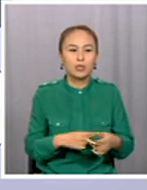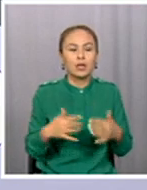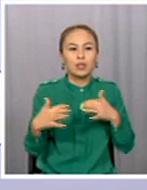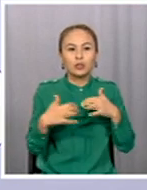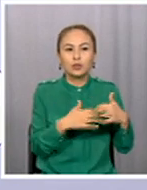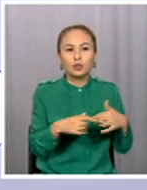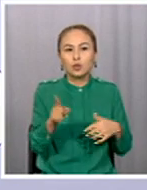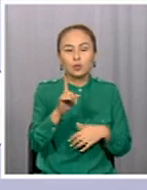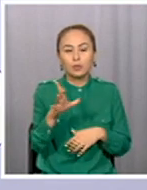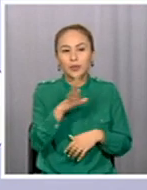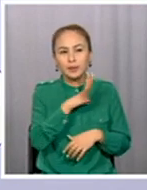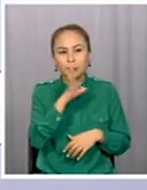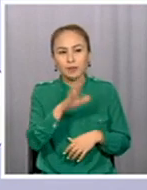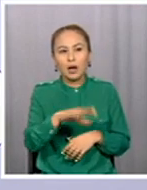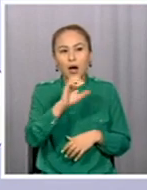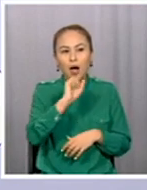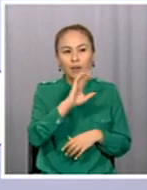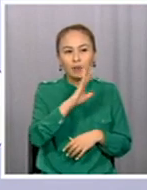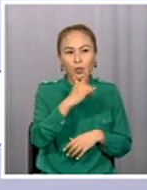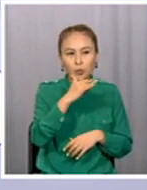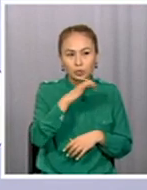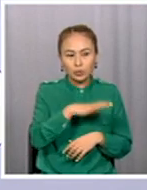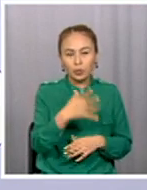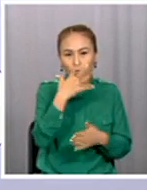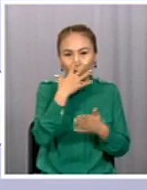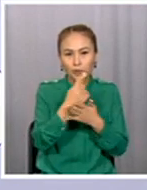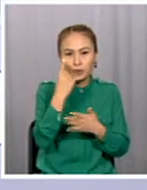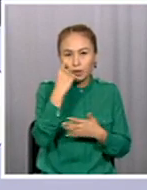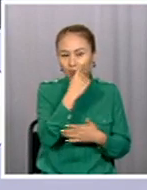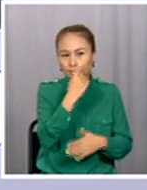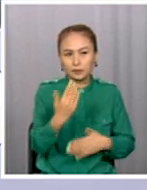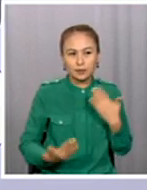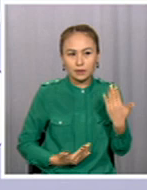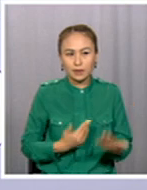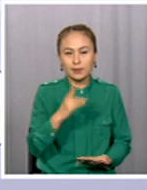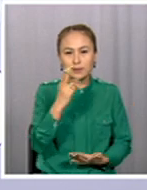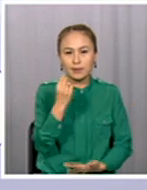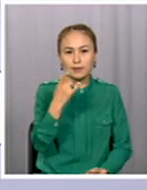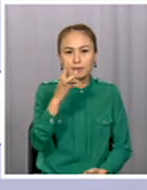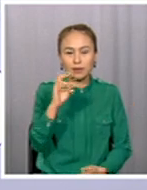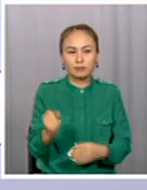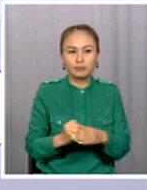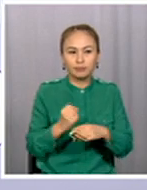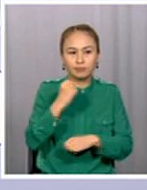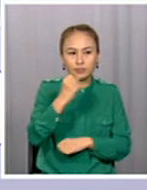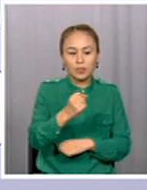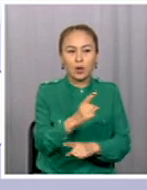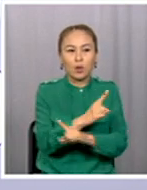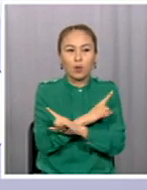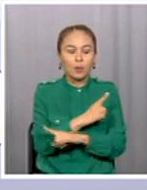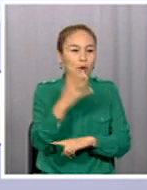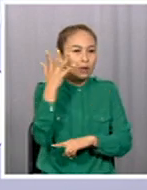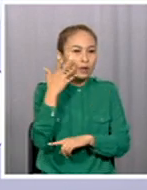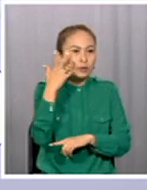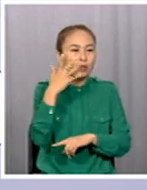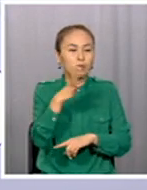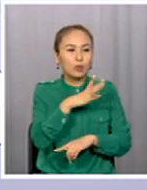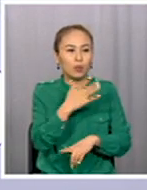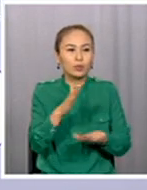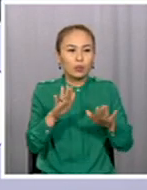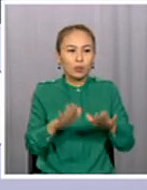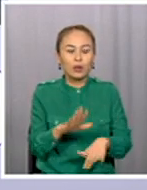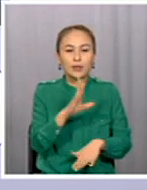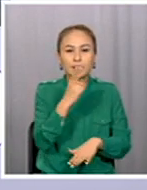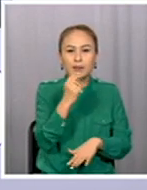үшін Августтер өздерінің көзтірісінде Цезарларды тағайындап, Августтер қайтыс болған кезде, оның орнына